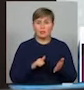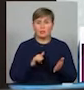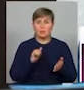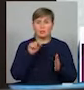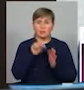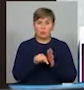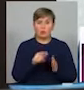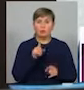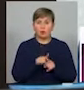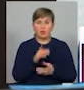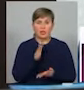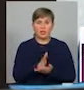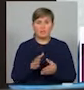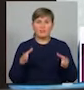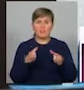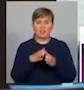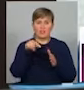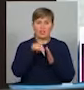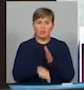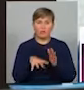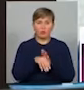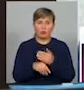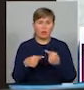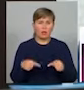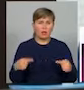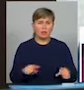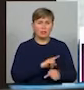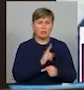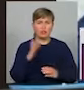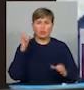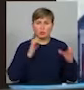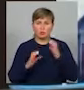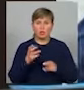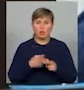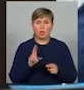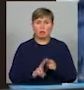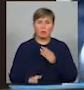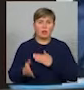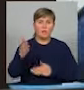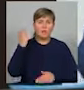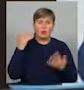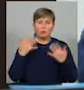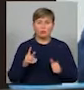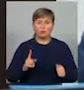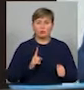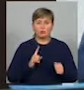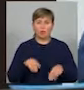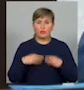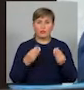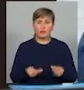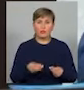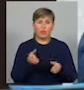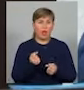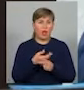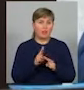тому хватает состав у вас холдинга входит целый ряд мощных институтов от которых давно уже ждут отдачи а ее все